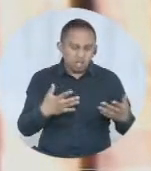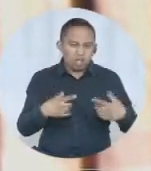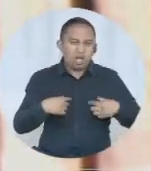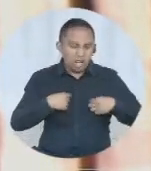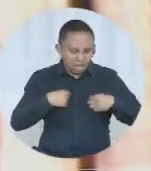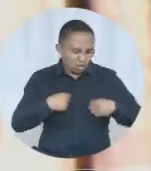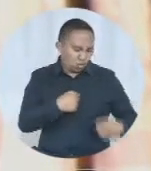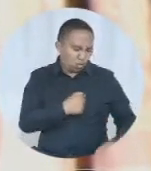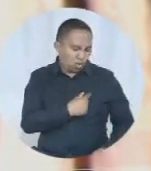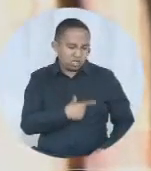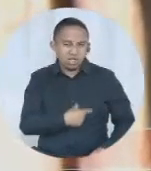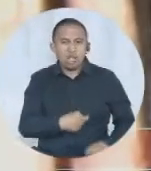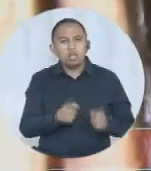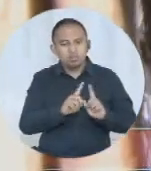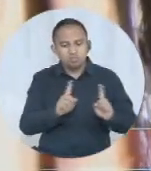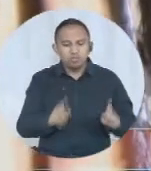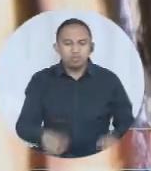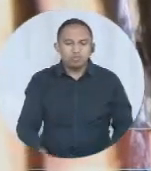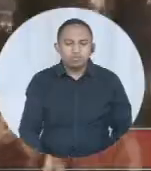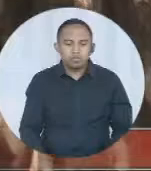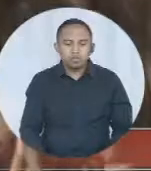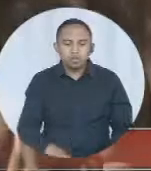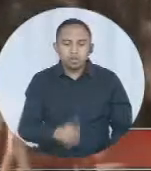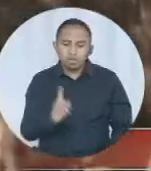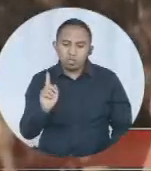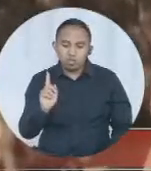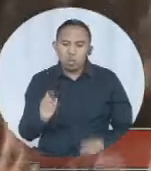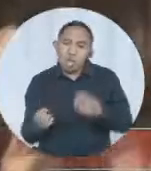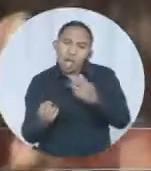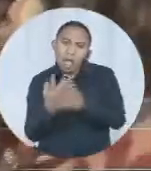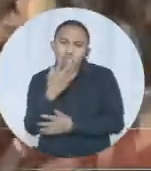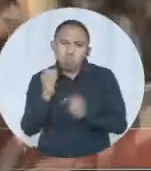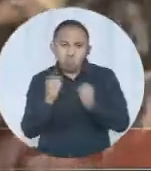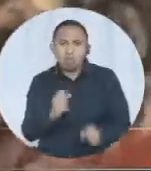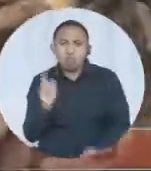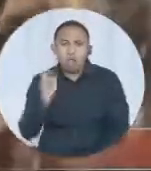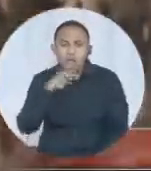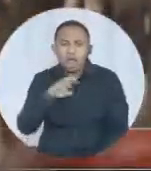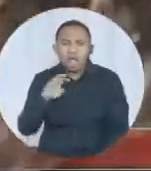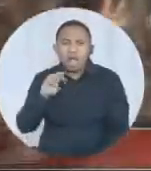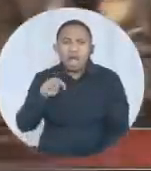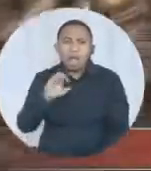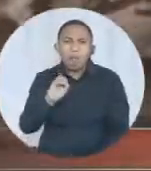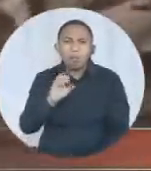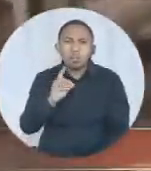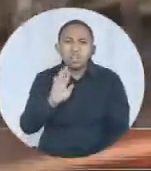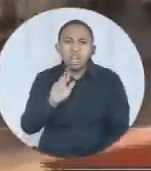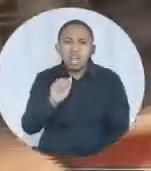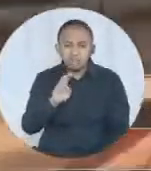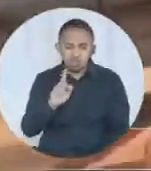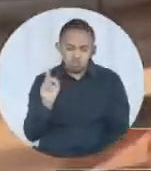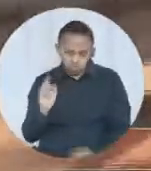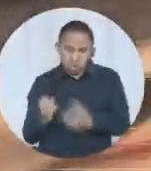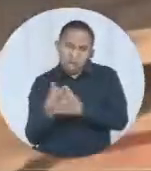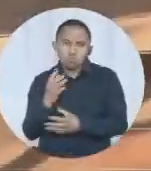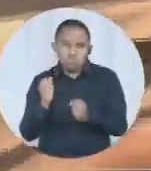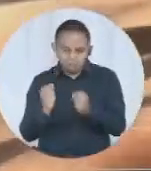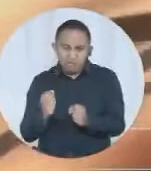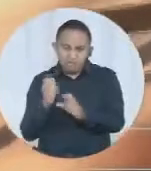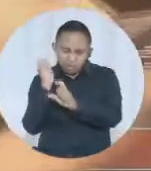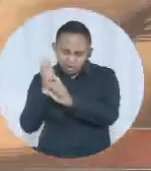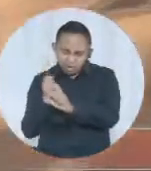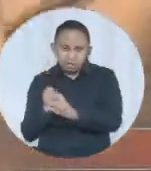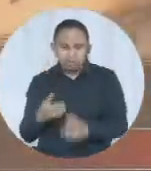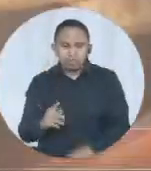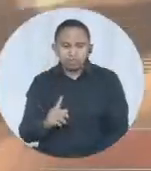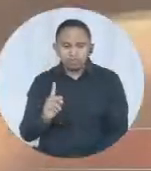samihafa. Karazan-kazo matanjaka tsy mety lanin'ny biby antsoina hoe mendoravy no anamboarana ny aloalo. Ilaina ihany koa ary mbola